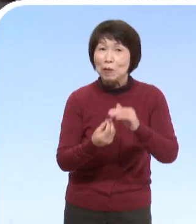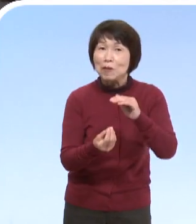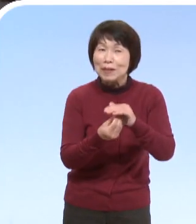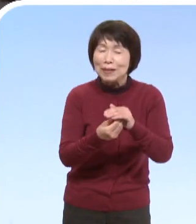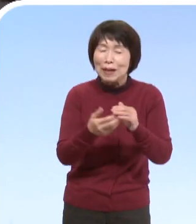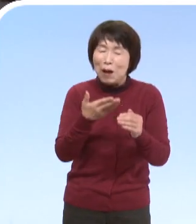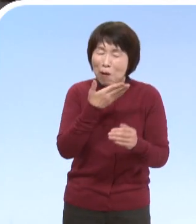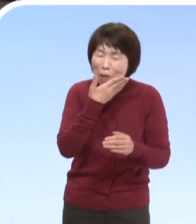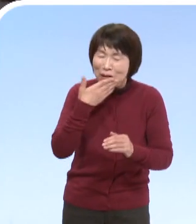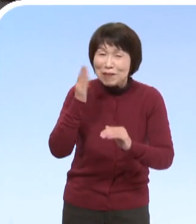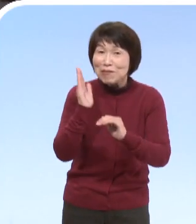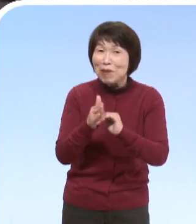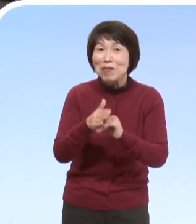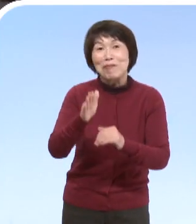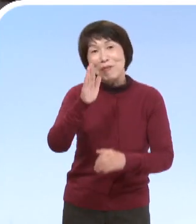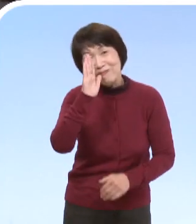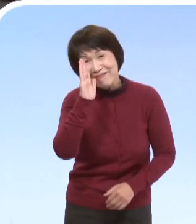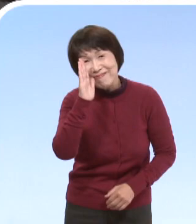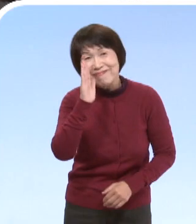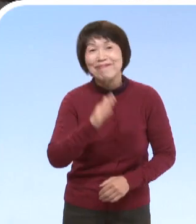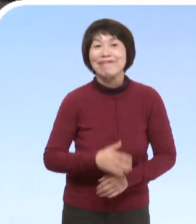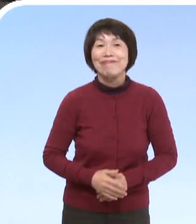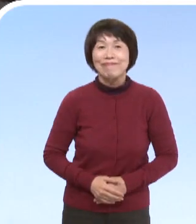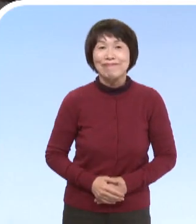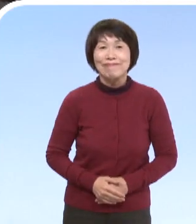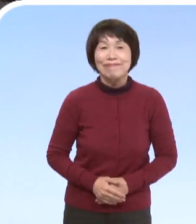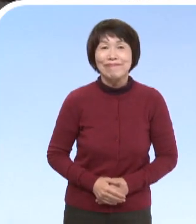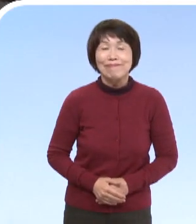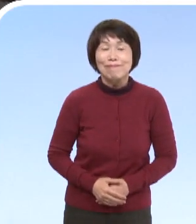椎茸 美味しく料理してね。